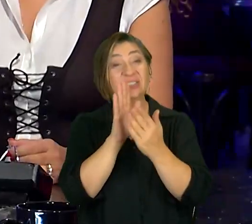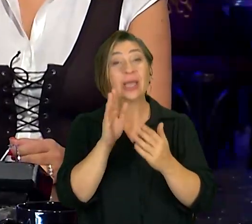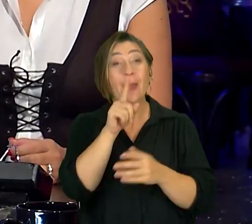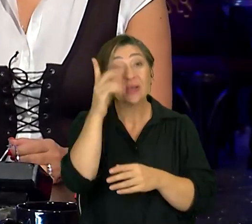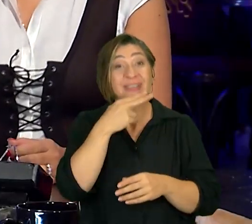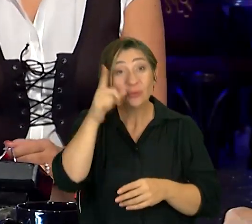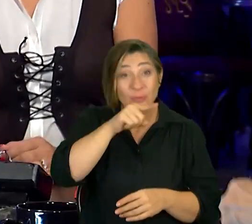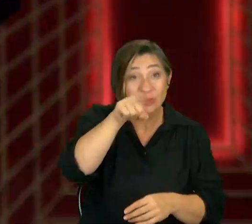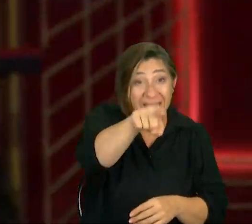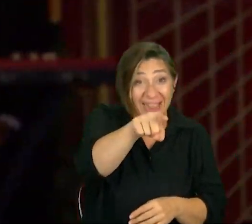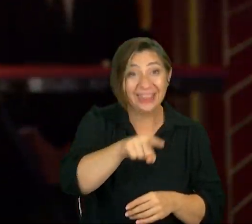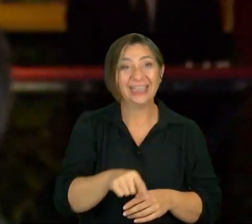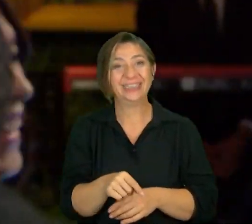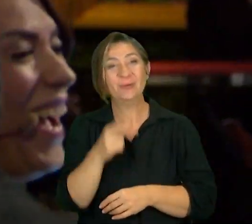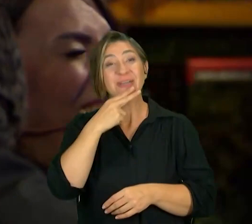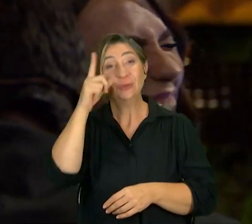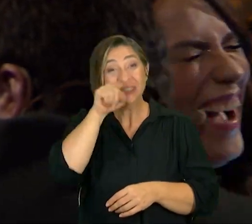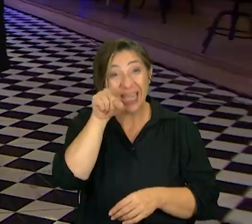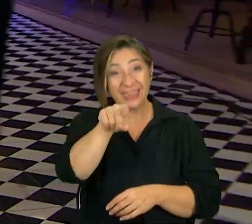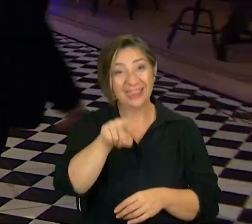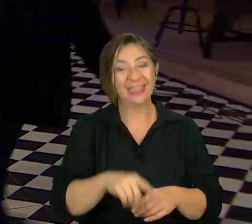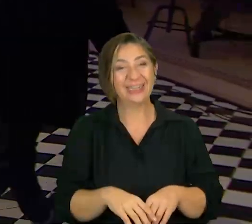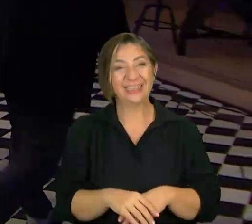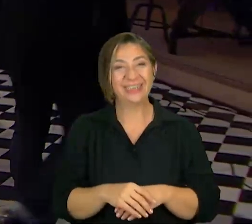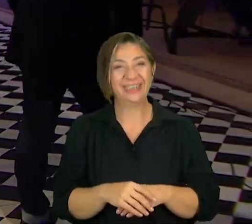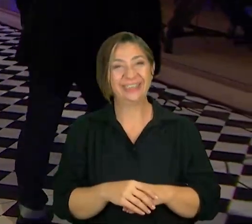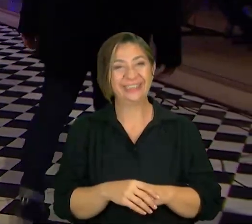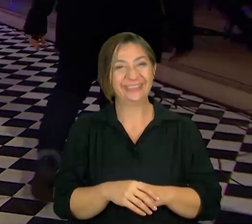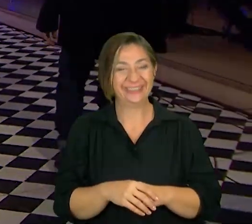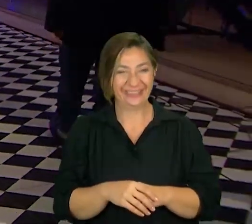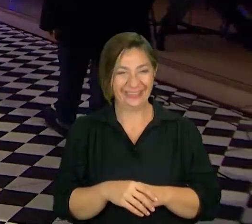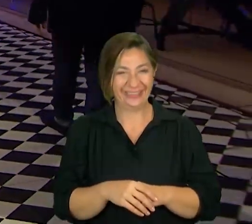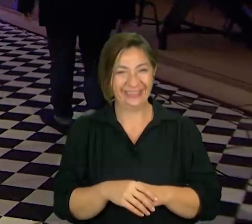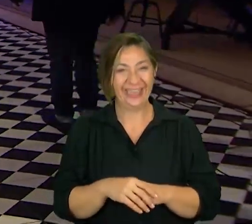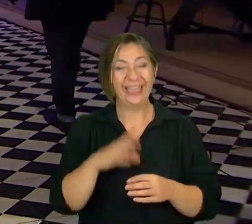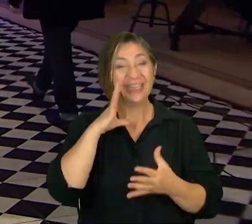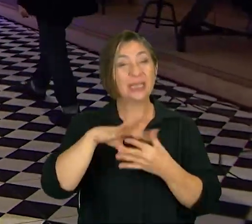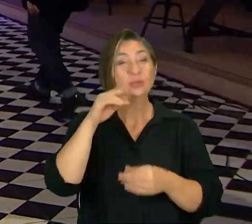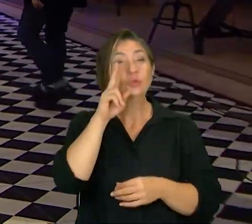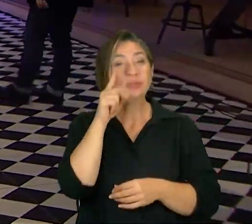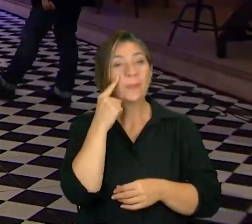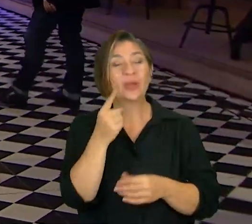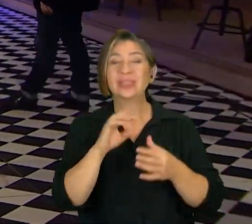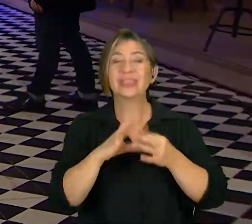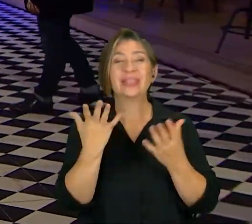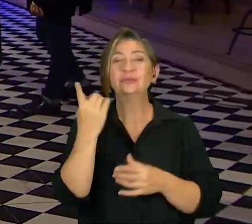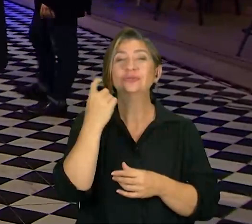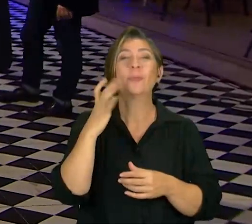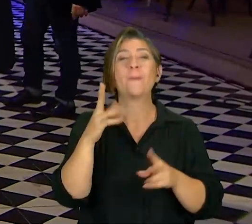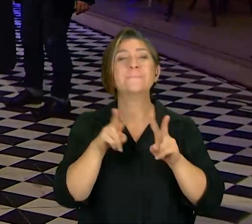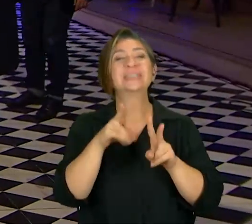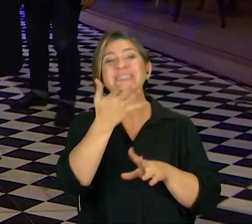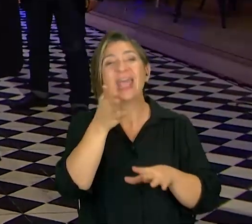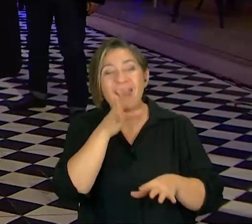bu kadın yüzünden. Hepsi bu kadın yüzünden. Hepsi onun yüzünden İnsanlar oldu. İnsanlar hep sonuca bakıyor. Nedenini kimse sormuyor. Metin